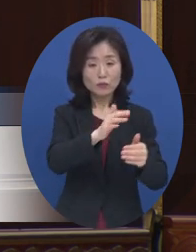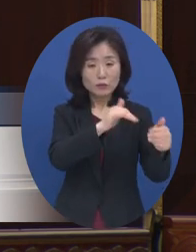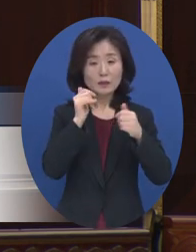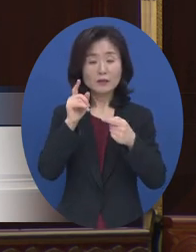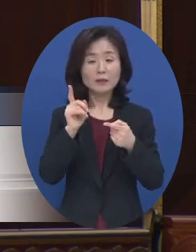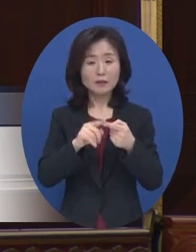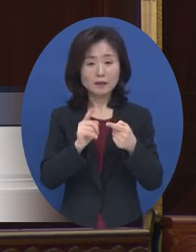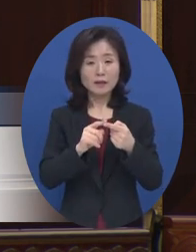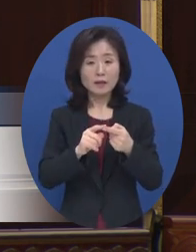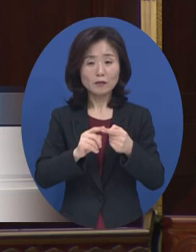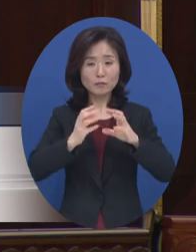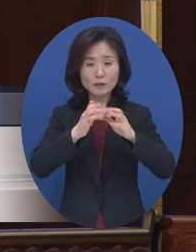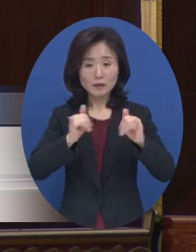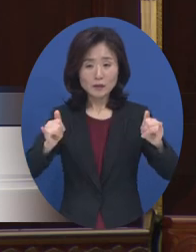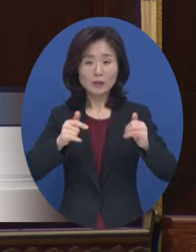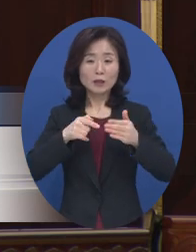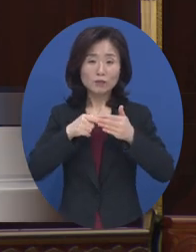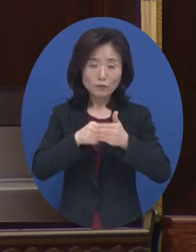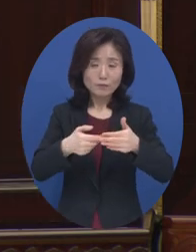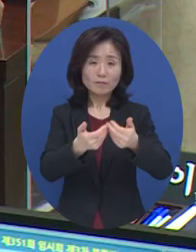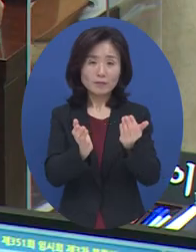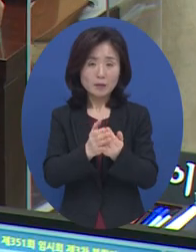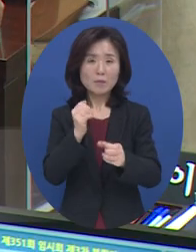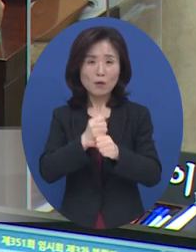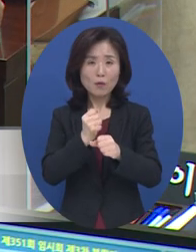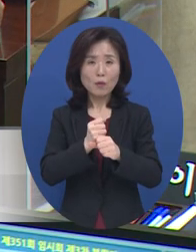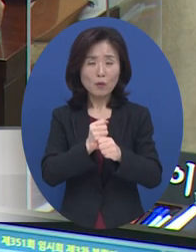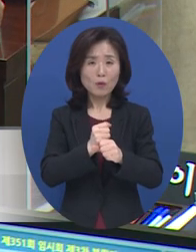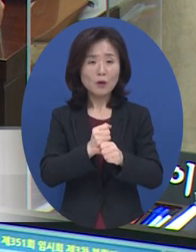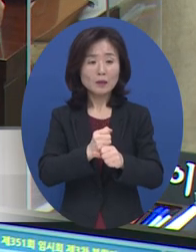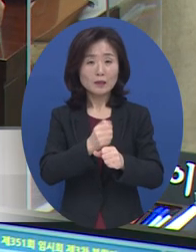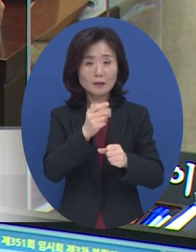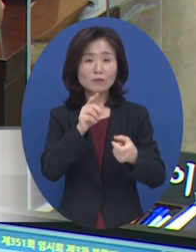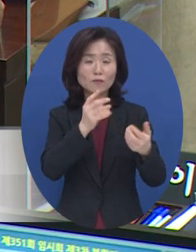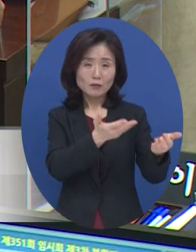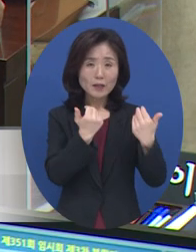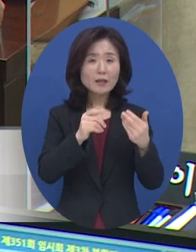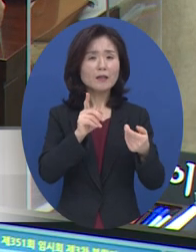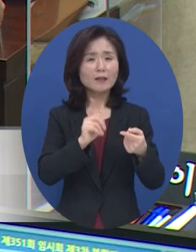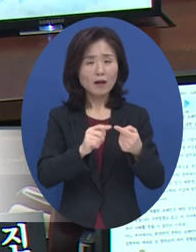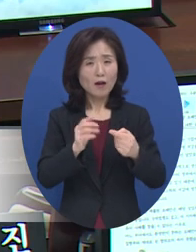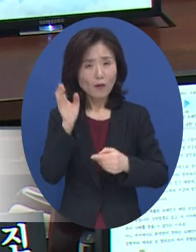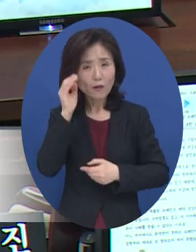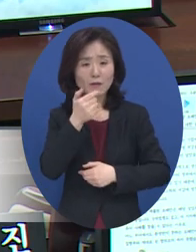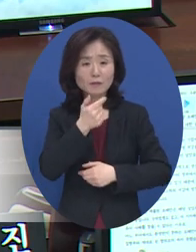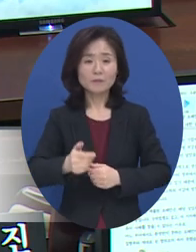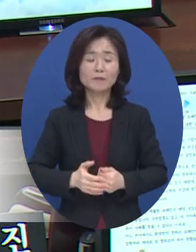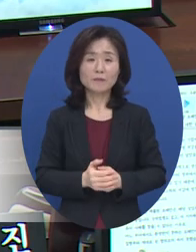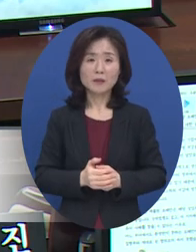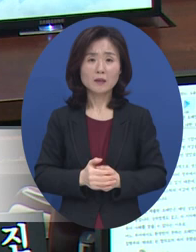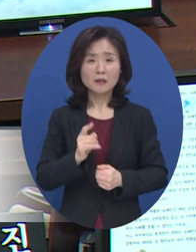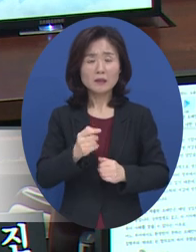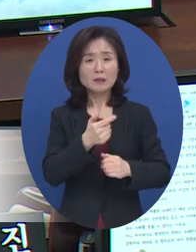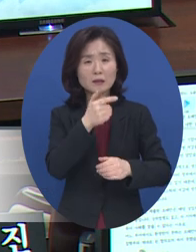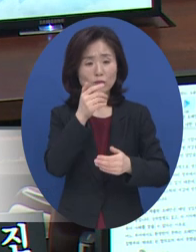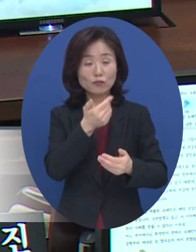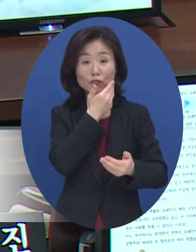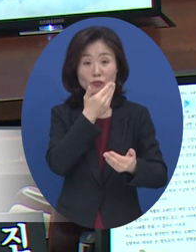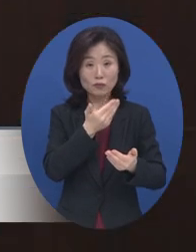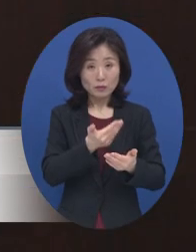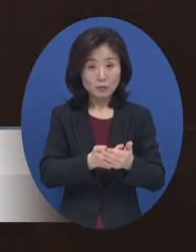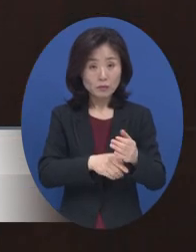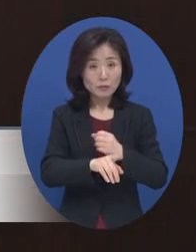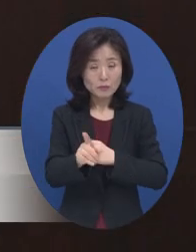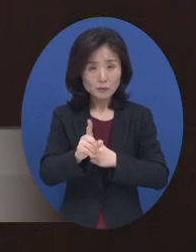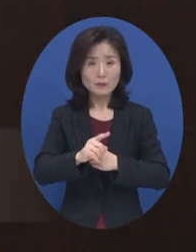보기 대한 유치에 대한 열망이 상당한 상황입니다 이 시대는 균형발전 이라는 커다란 가치를 신학이 위한 것이라며 이전